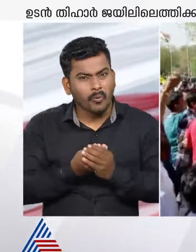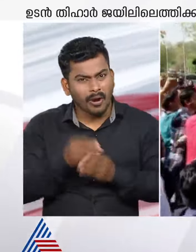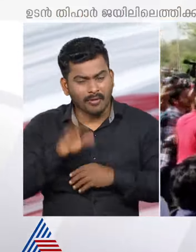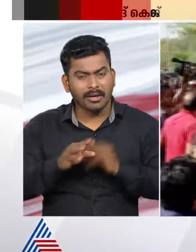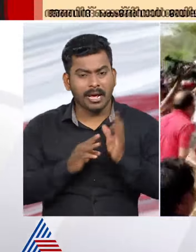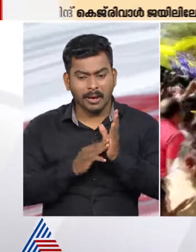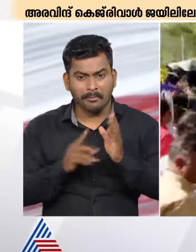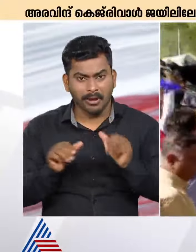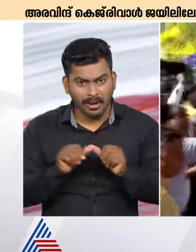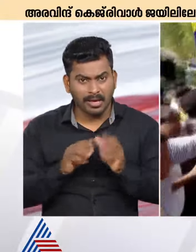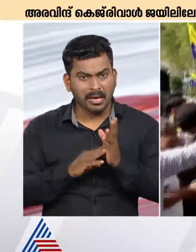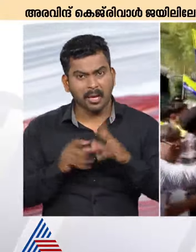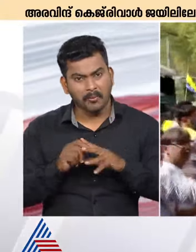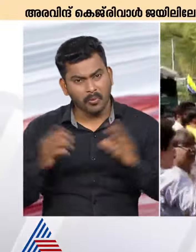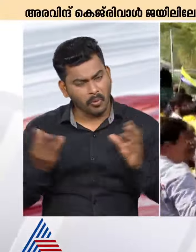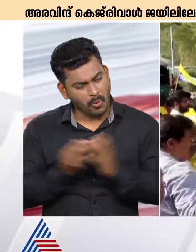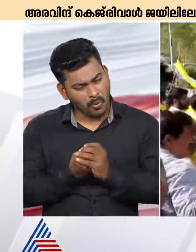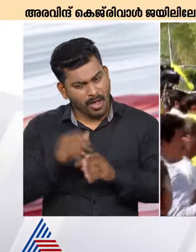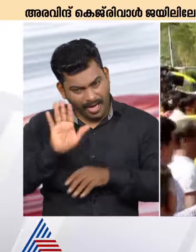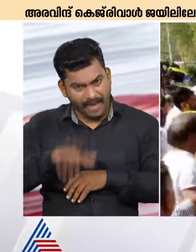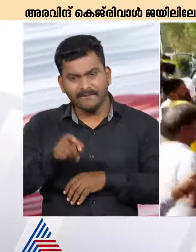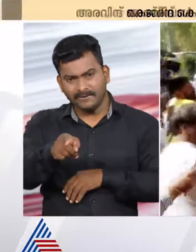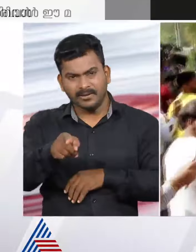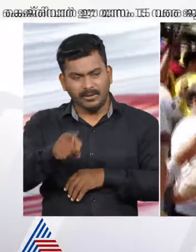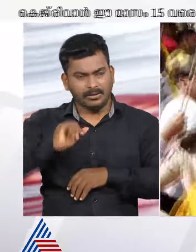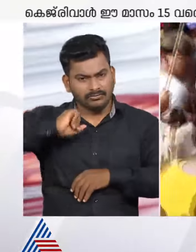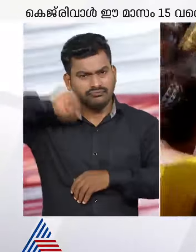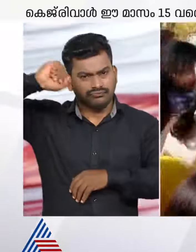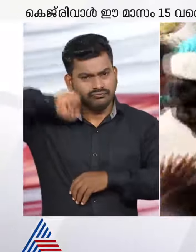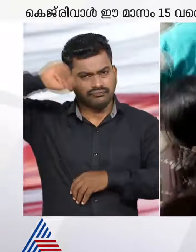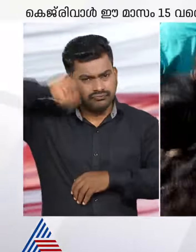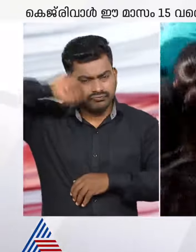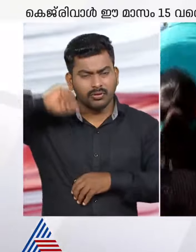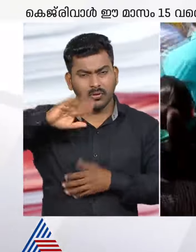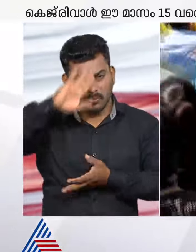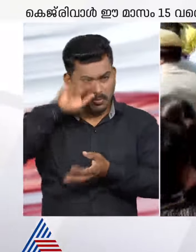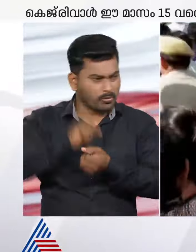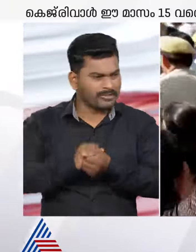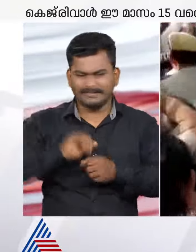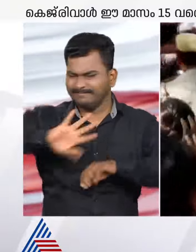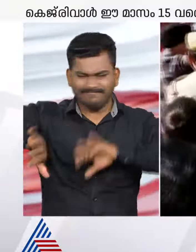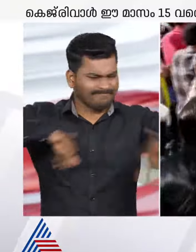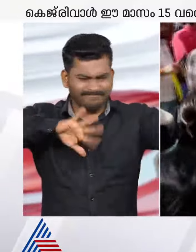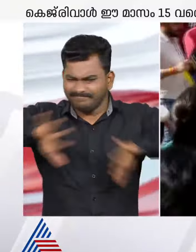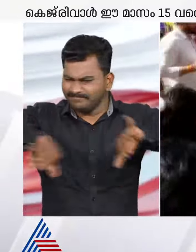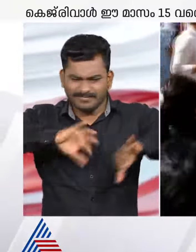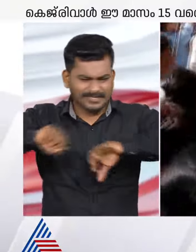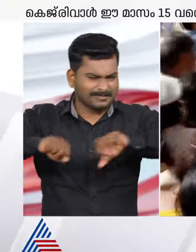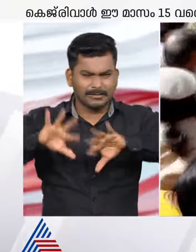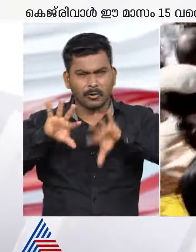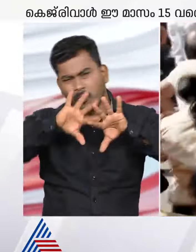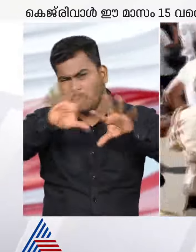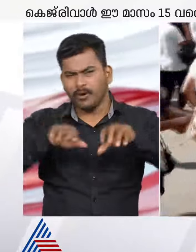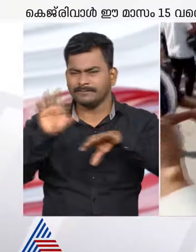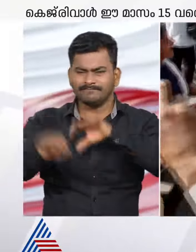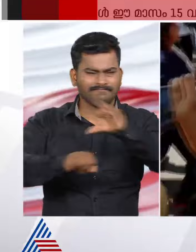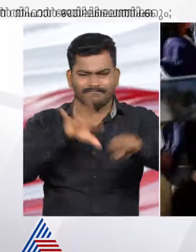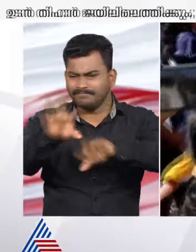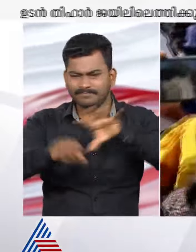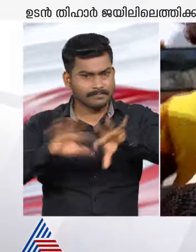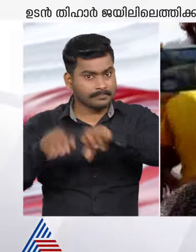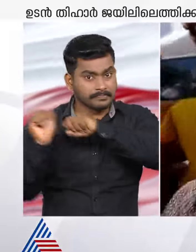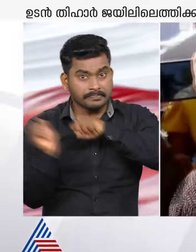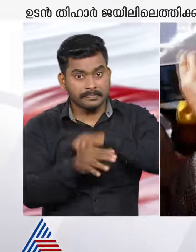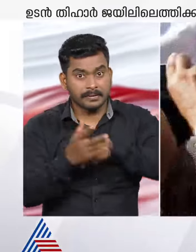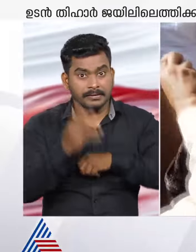അംഗങ്ങൾ ഉൾപ്പെടെയുള്ളവരാണ് ഈ പ്രതിഷേധത്തിന് നേതൃത്വം നൽകുന്നത്. ഇവിടെ പോലീസ് അവരെ എല്ലാവരും തള്ളി മാറ്റിക്കൊണ്ടു പോകുന്നു. വനിതാ പ്രവർത്തകരെ ഉൾപ്പെടെ തള്ളി മാറ്റിയാണ് ഇവിടെ